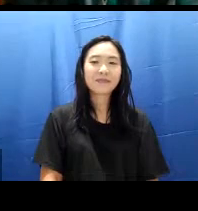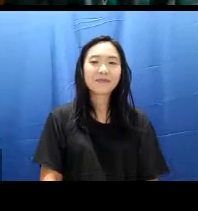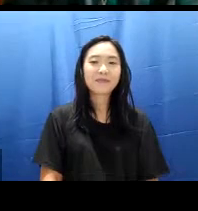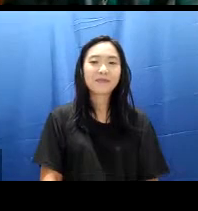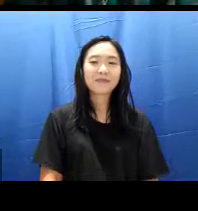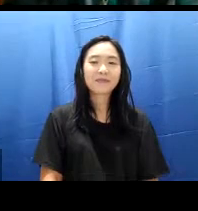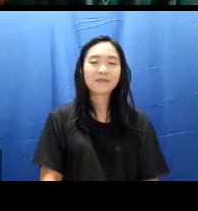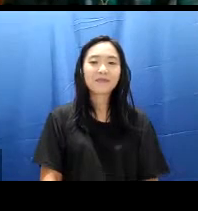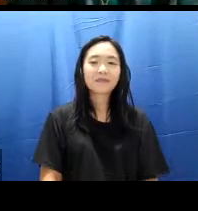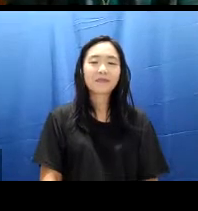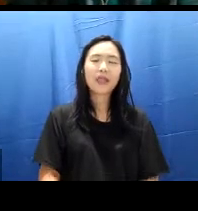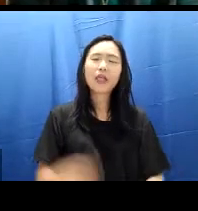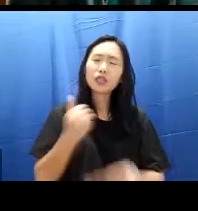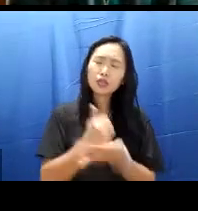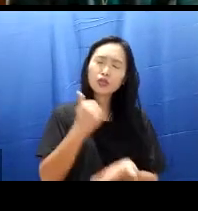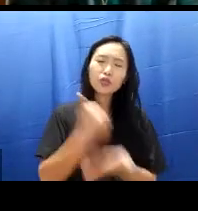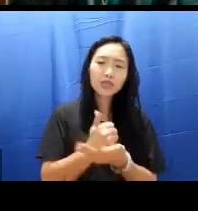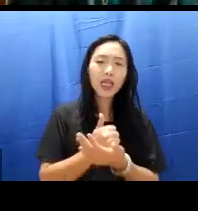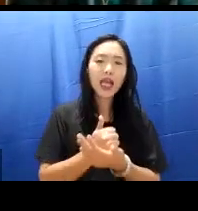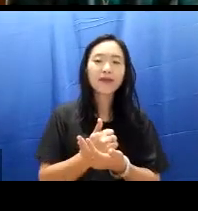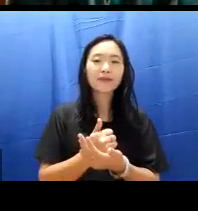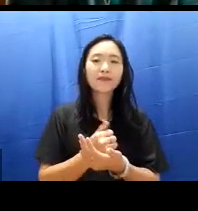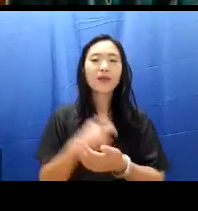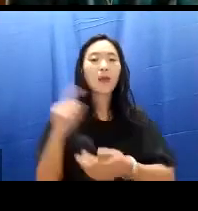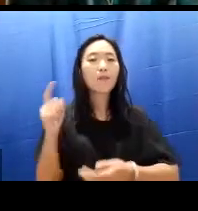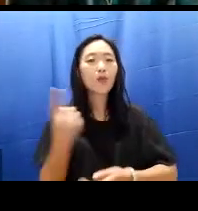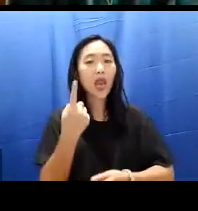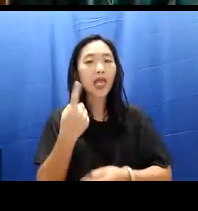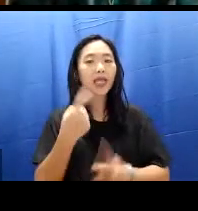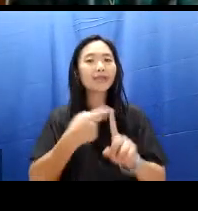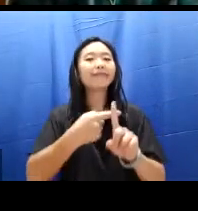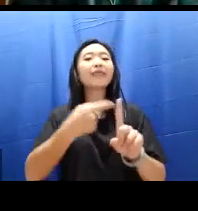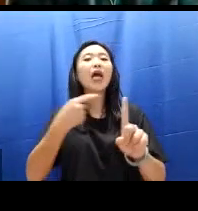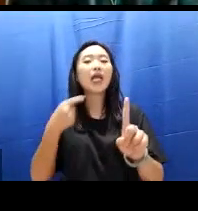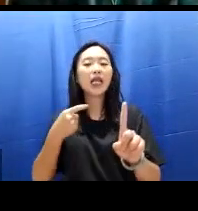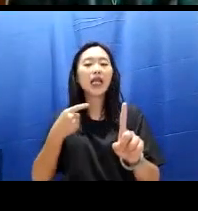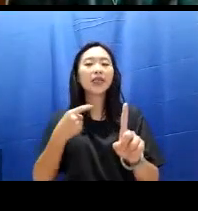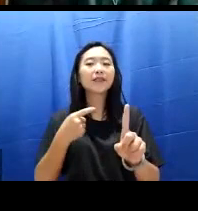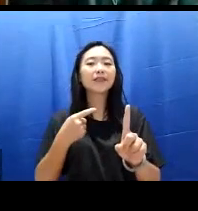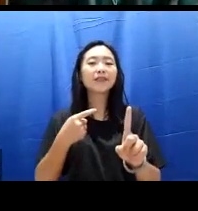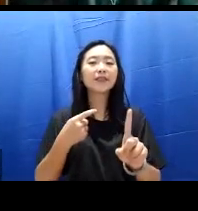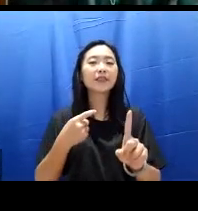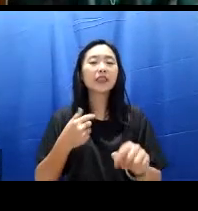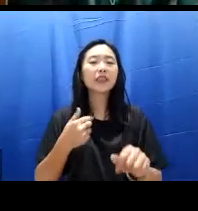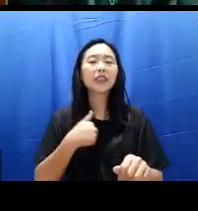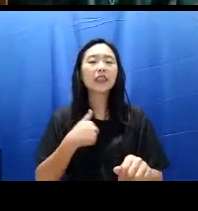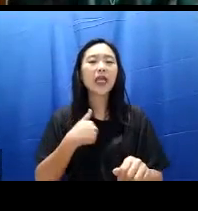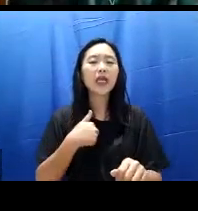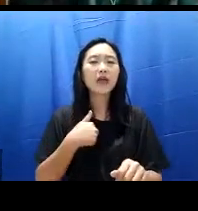Jadi sebenarnya dimulai dari mana sih saya belajar gender gitu. Tadi kan